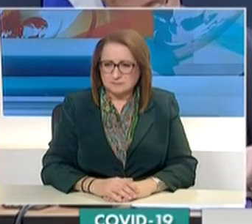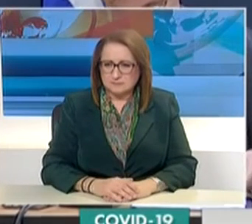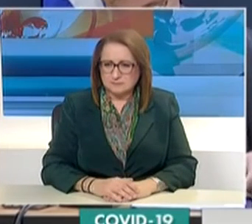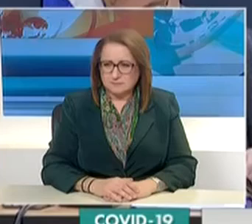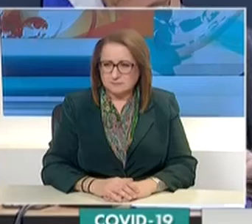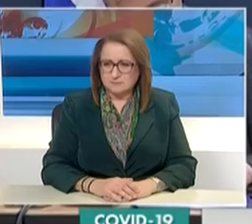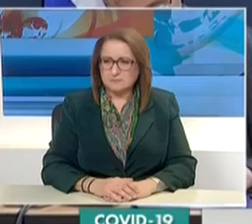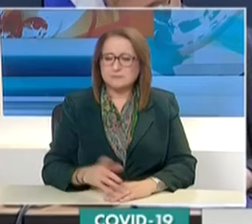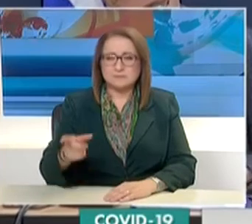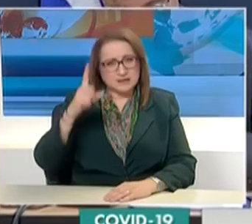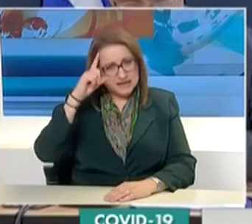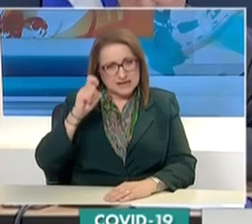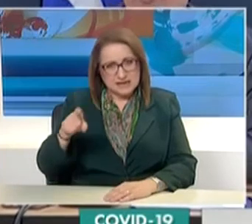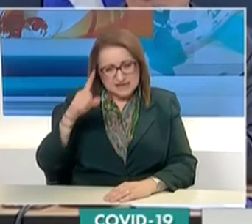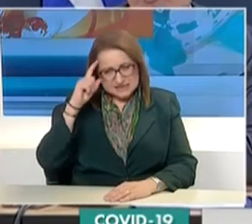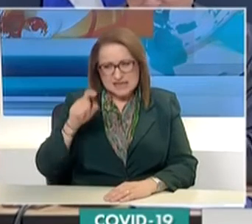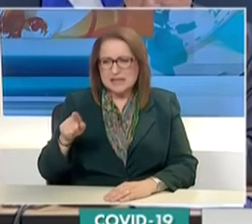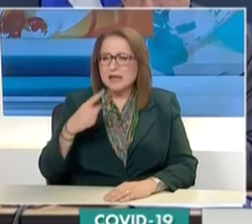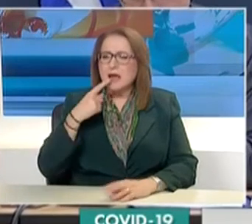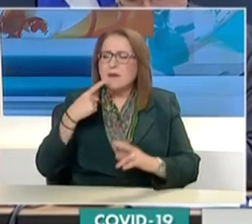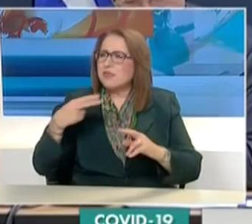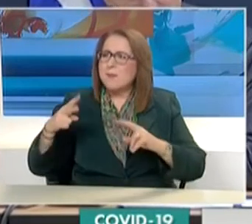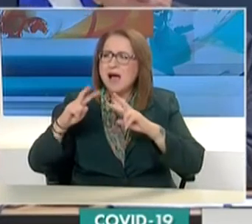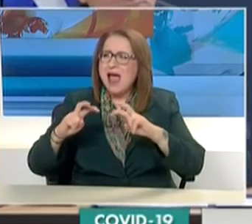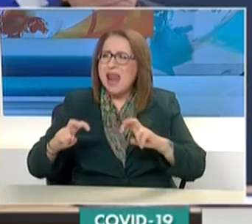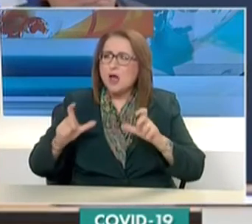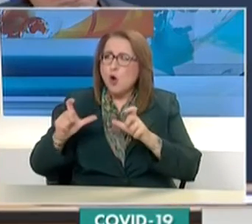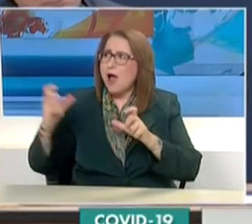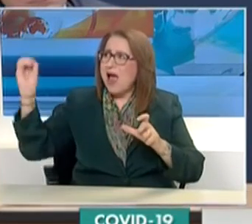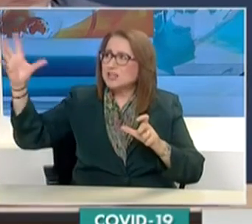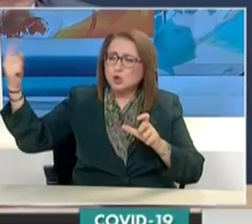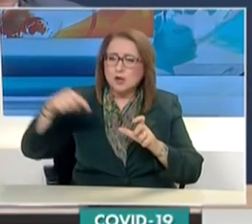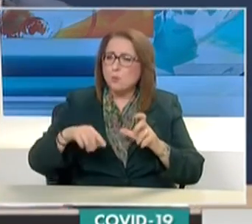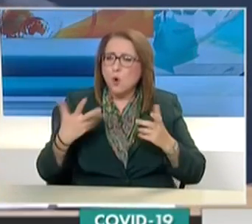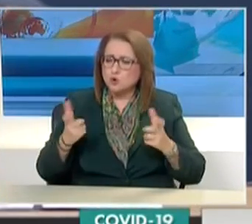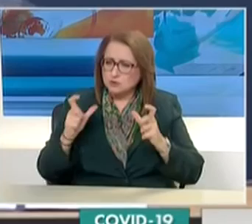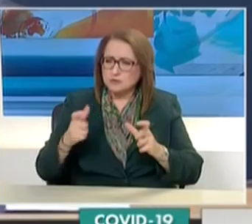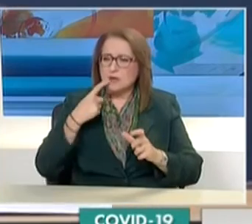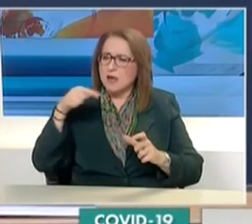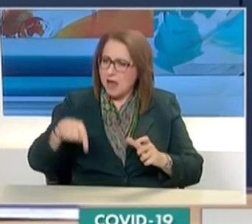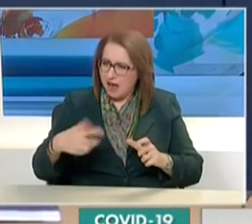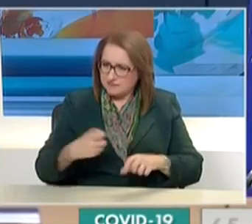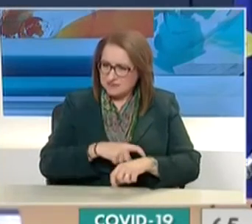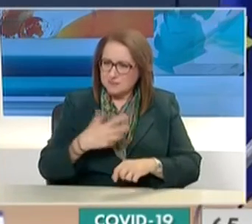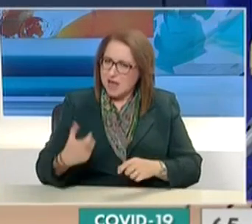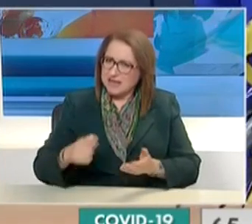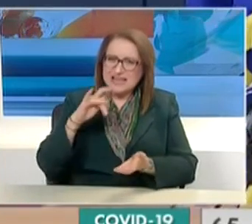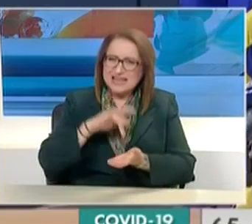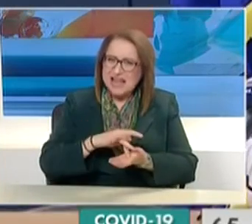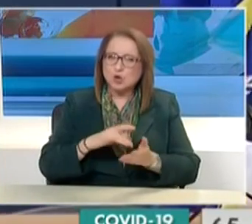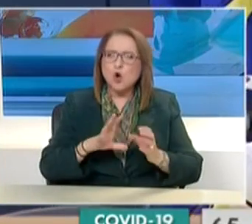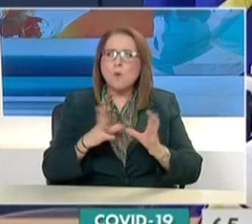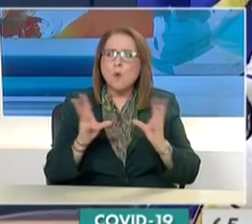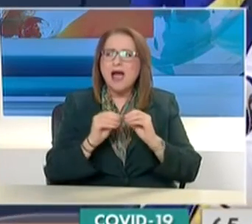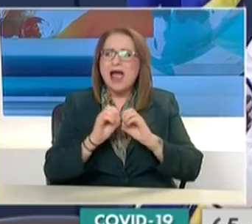αύριο. Ήδη θα γνωρίζετε σε σχέση με το ερώτημα το πώς το ελέγχουμε, ότι έχουμε συστήσει το κέντρο ενημέρωσης αυτή τη στιγμή στο ΕΣΚΕ, όπου